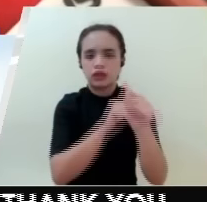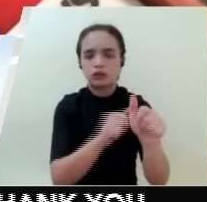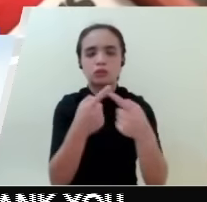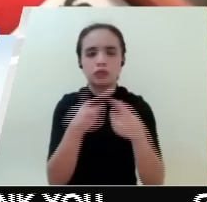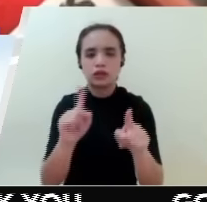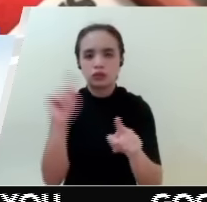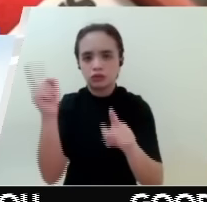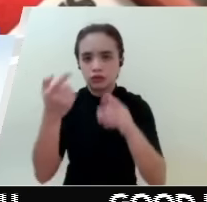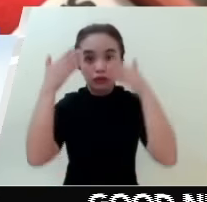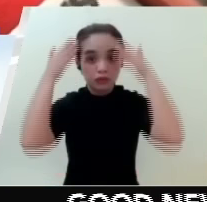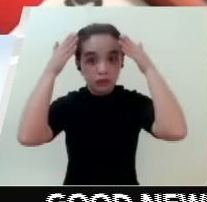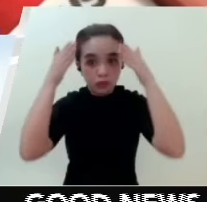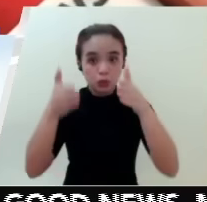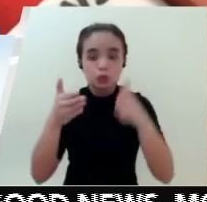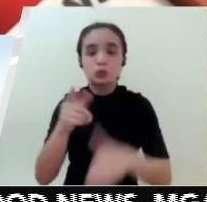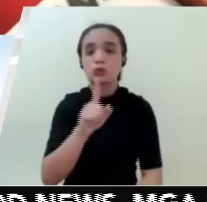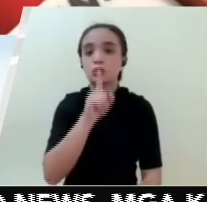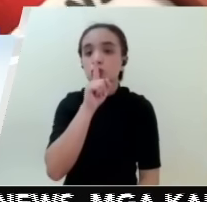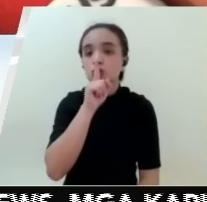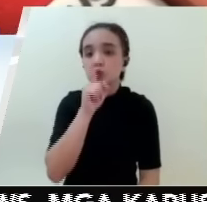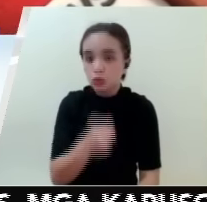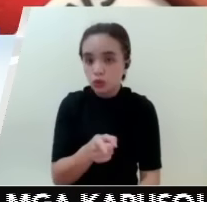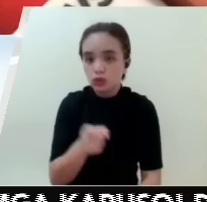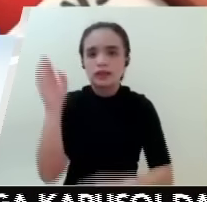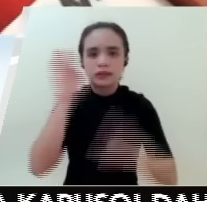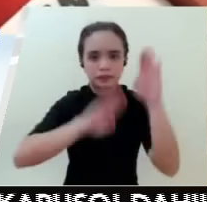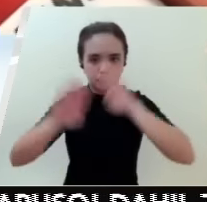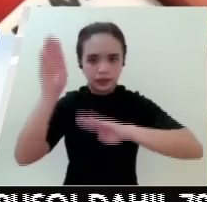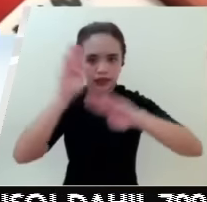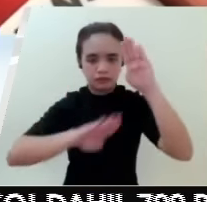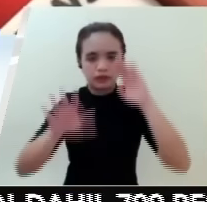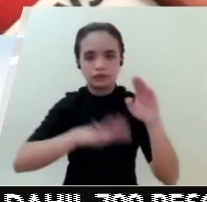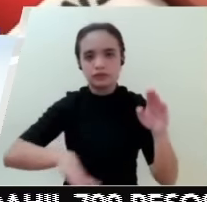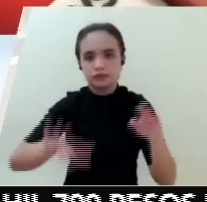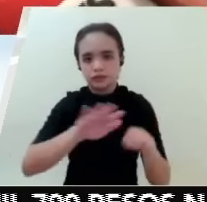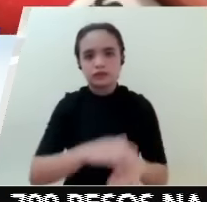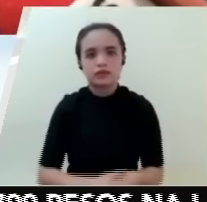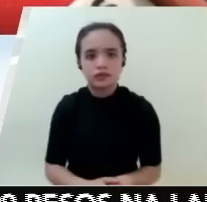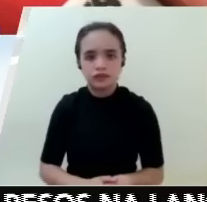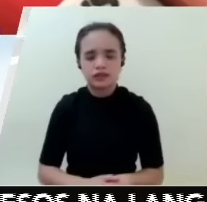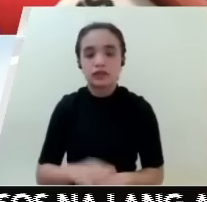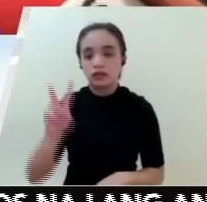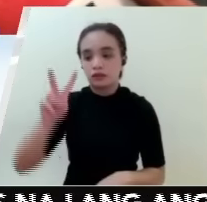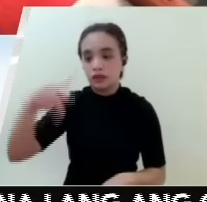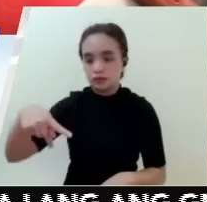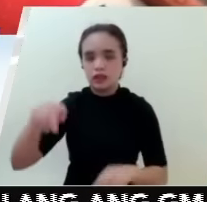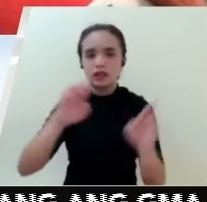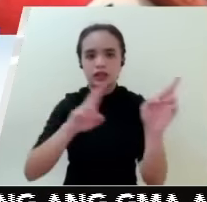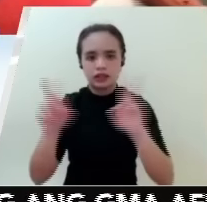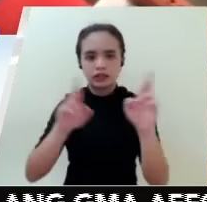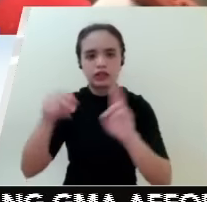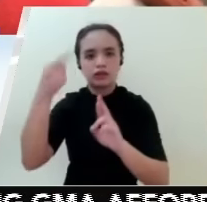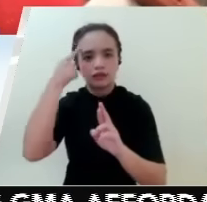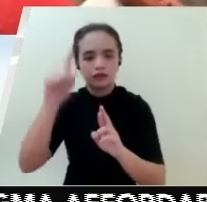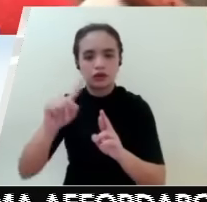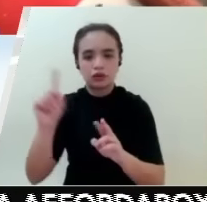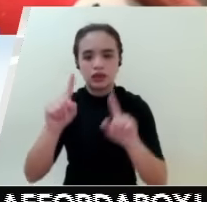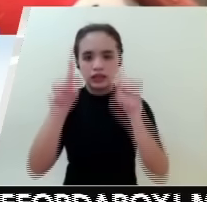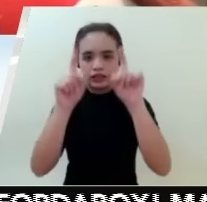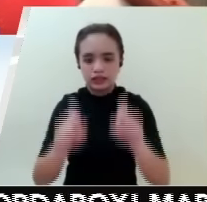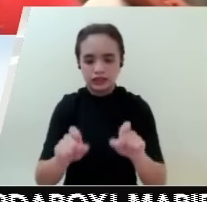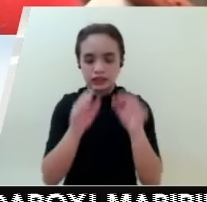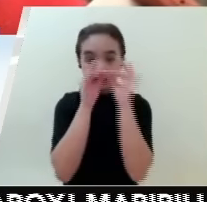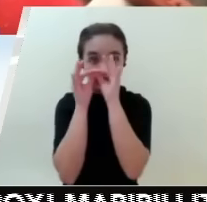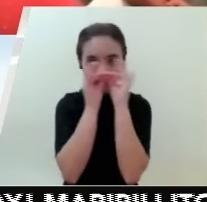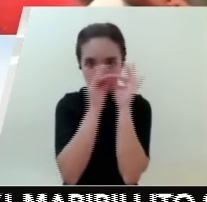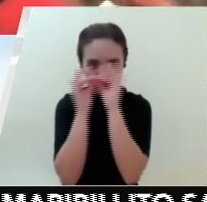yung totoong problema ng ating bayan. Handa rin daw ang bise na sumailalim sa hair follicle drug test na ipinanukala ng